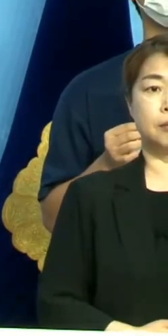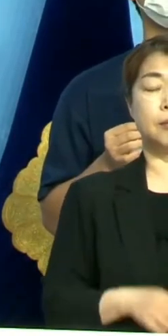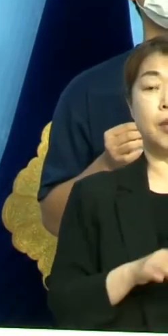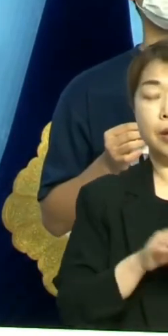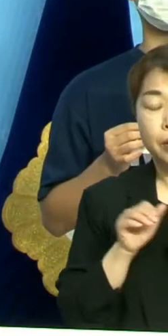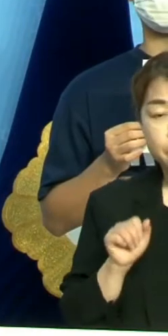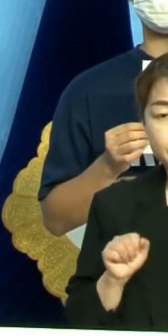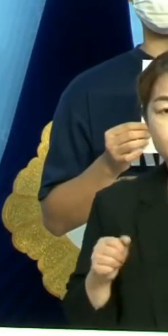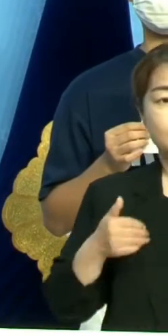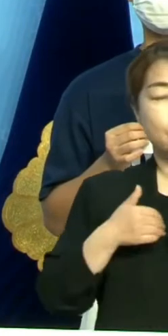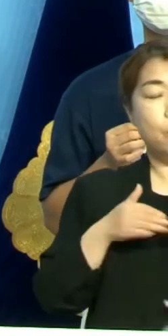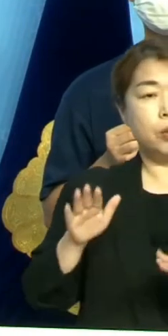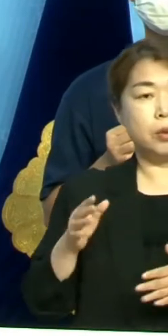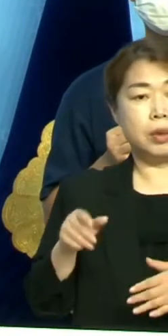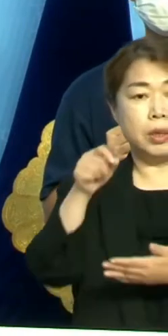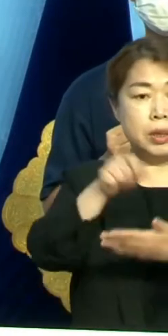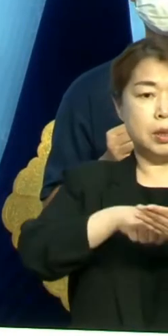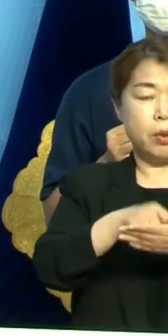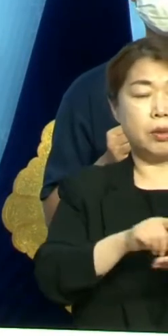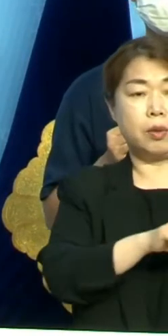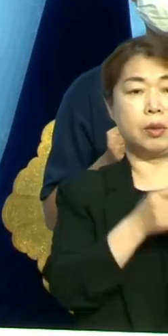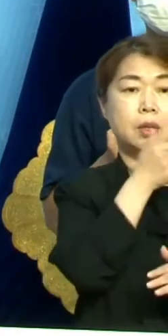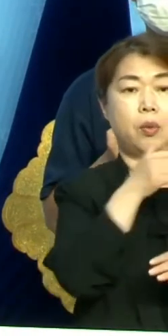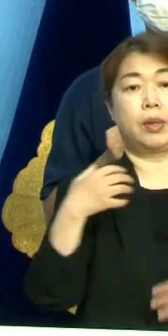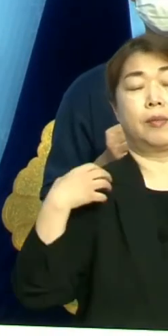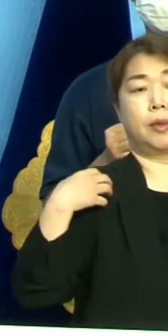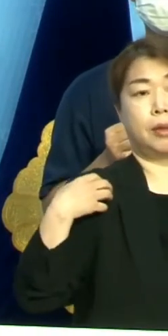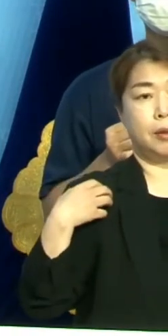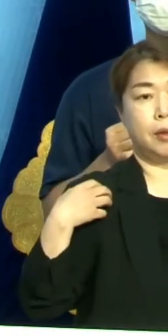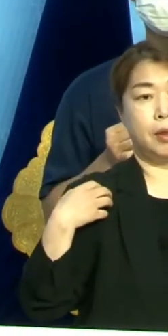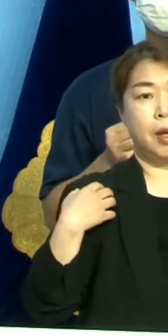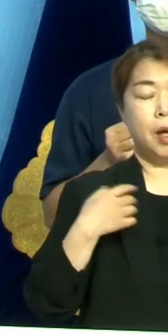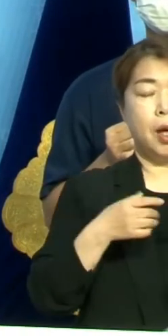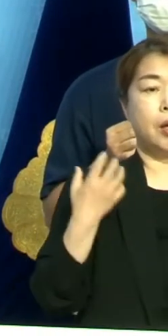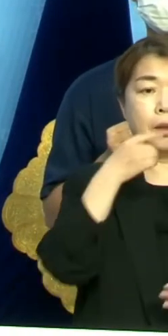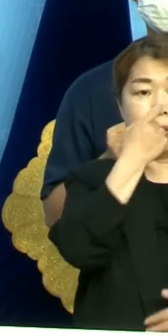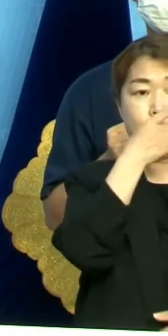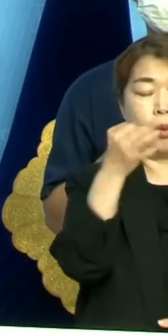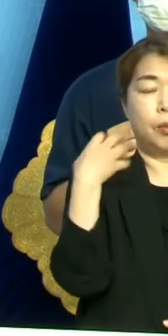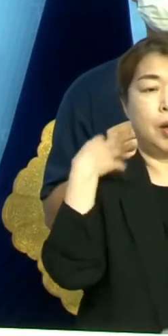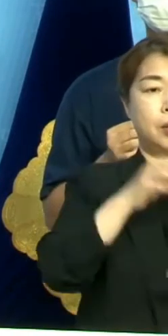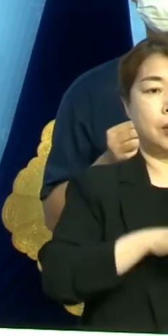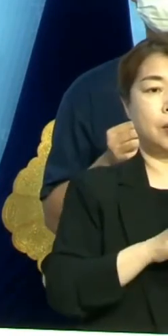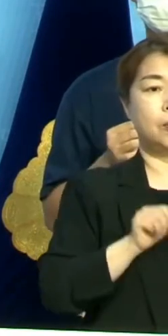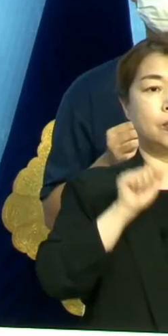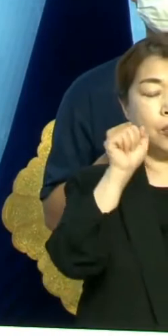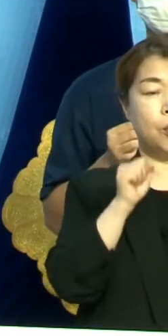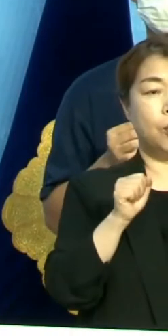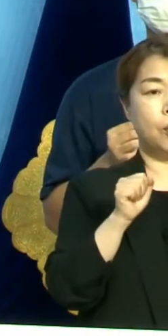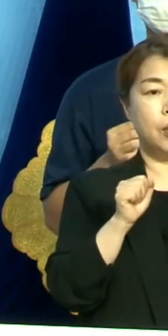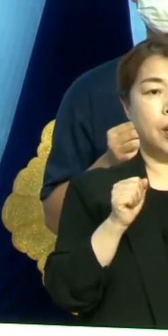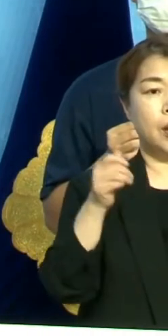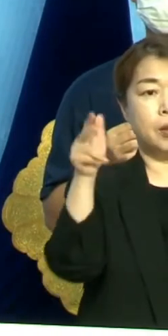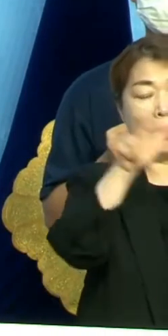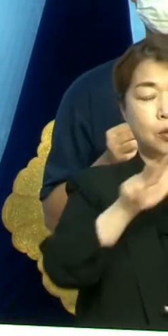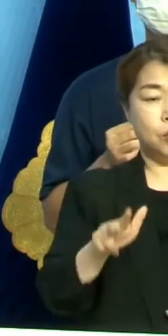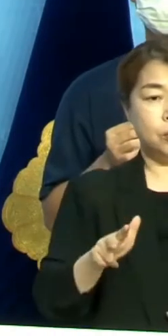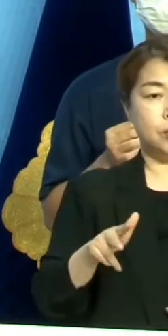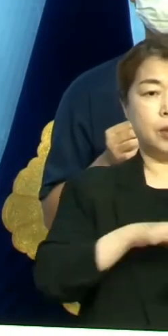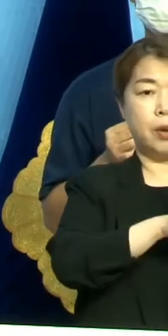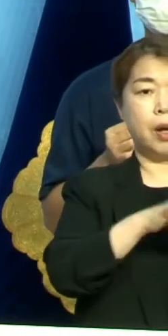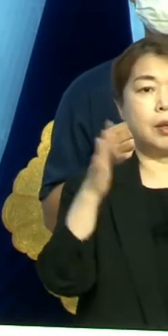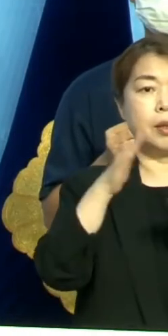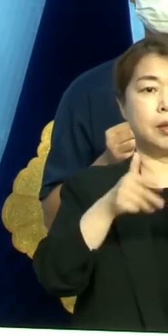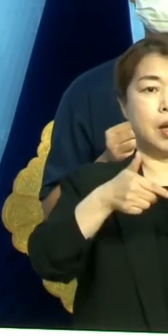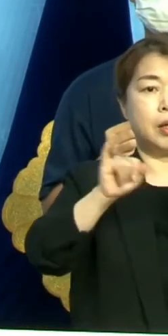네 안녕하세요 전 오늘 기자회견의 4일에 맡은 등록금 바나 운동본부 소소 전국 대학생의 네트워크 제